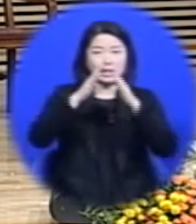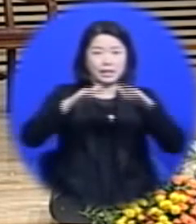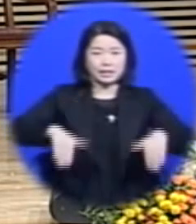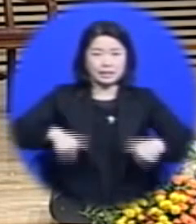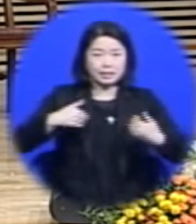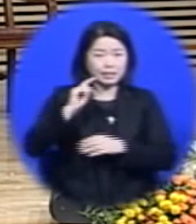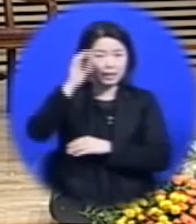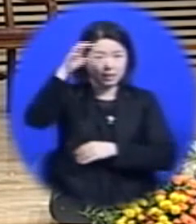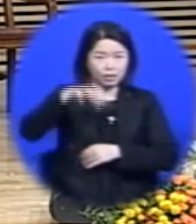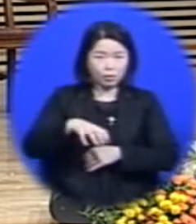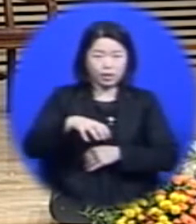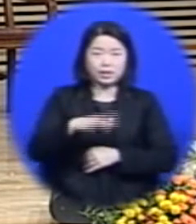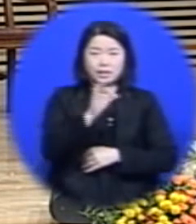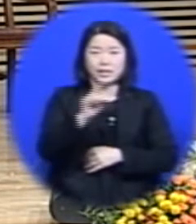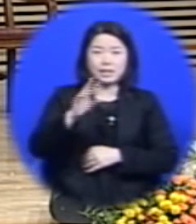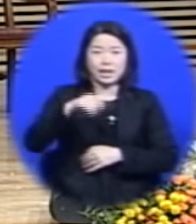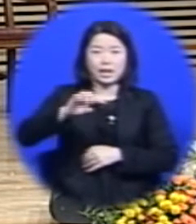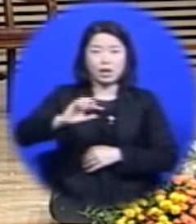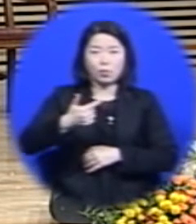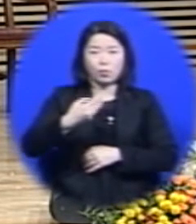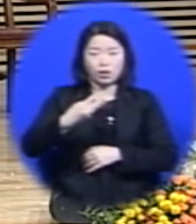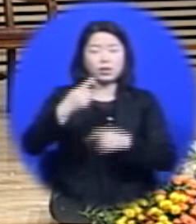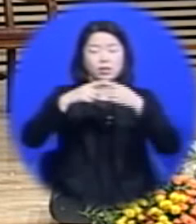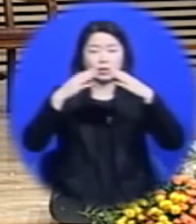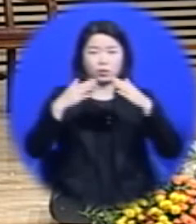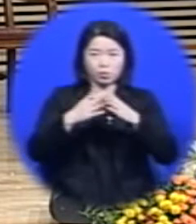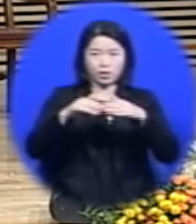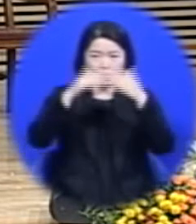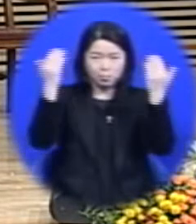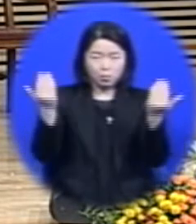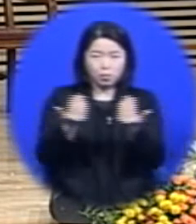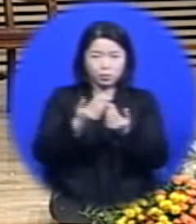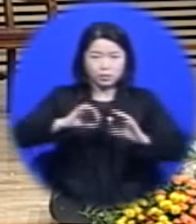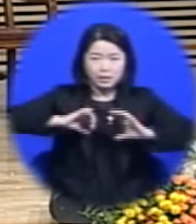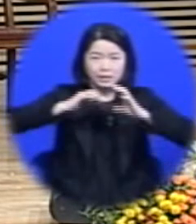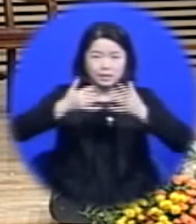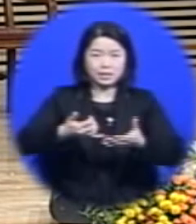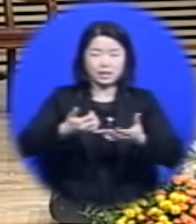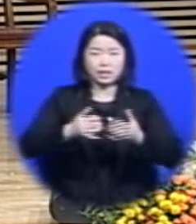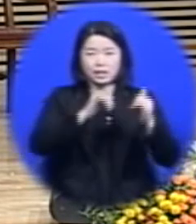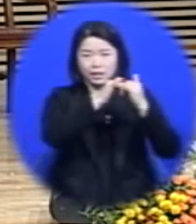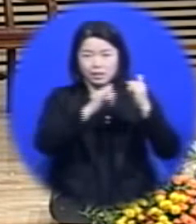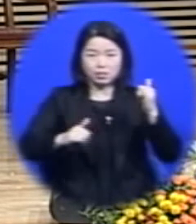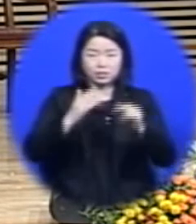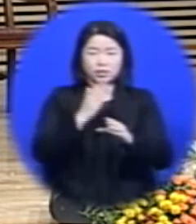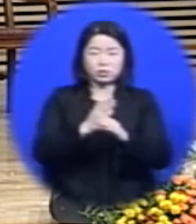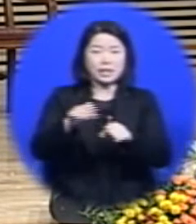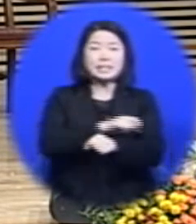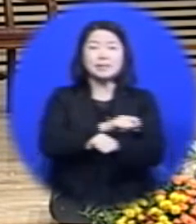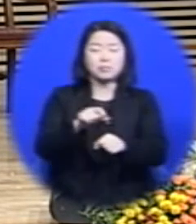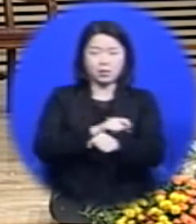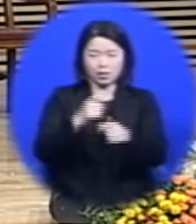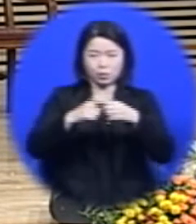영광의 있느냐 월 교회는 아 전세계 순조 역사 중에서 특별한 교회입니다 전